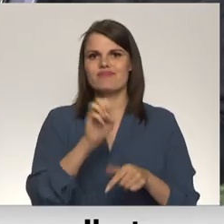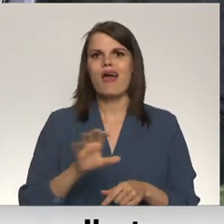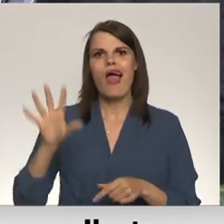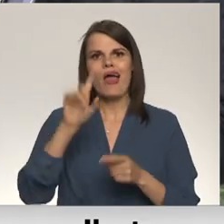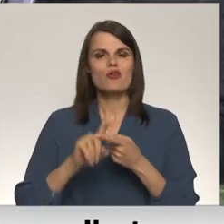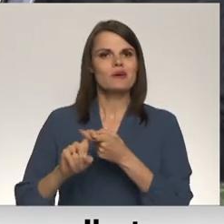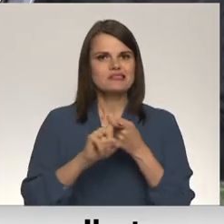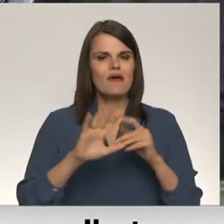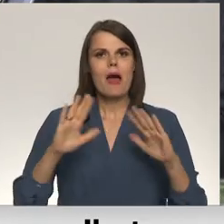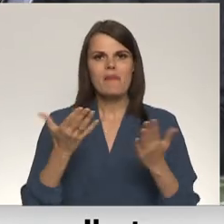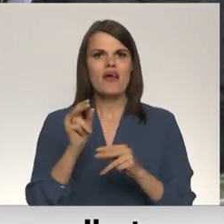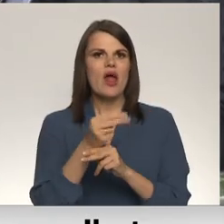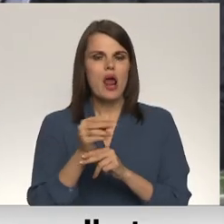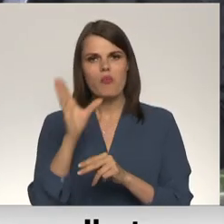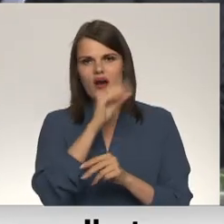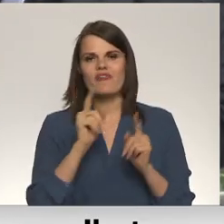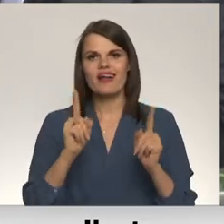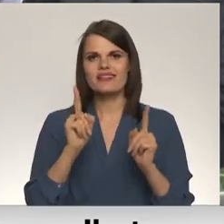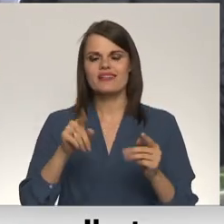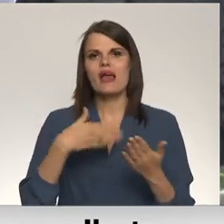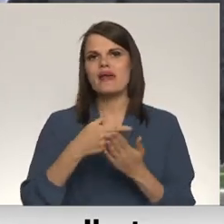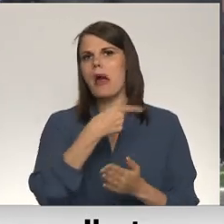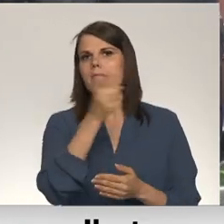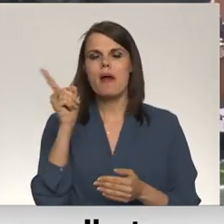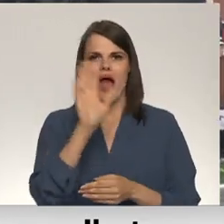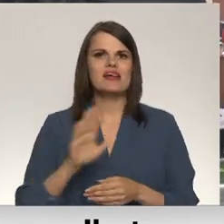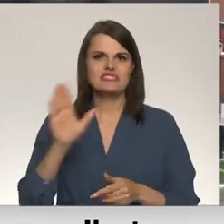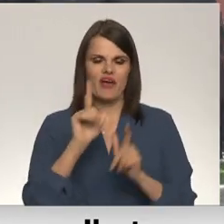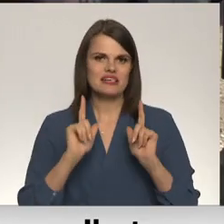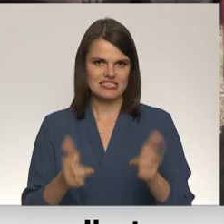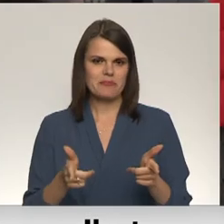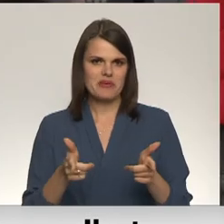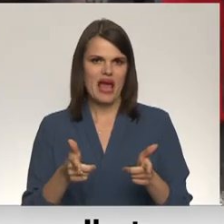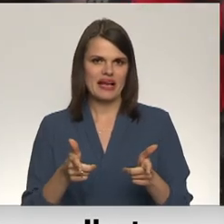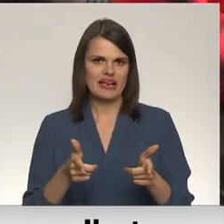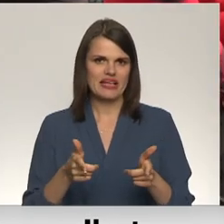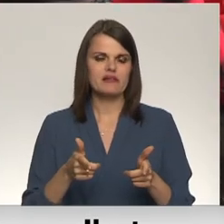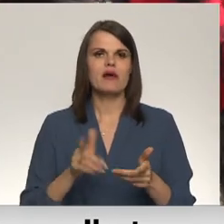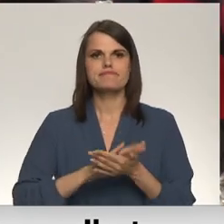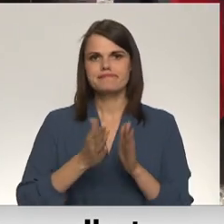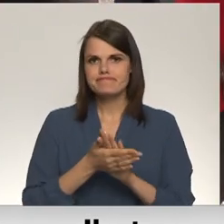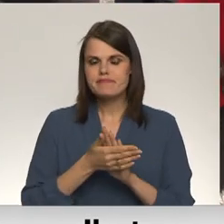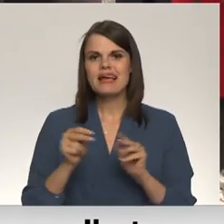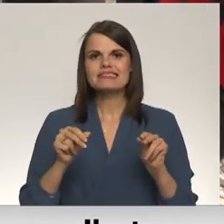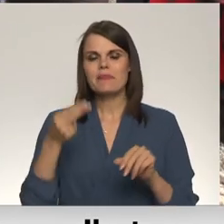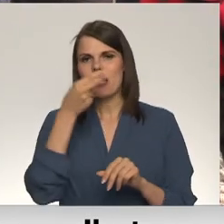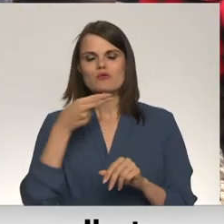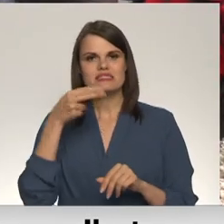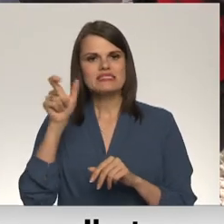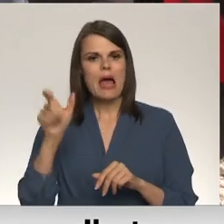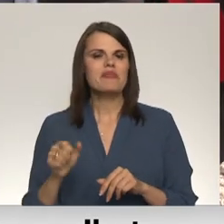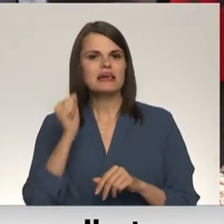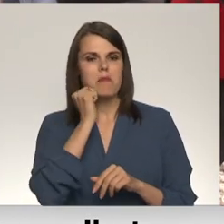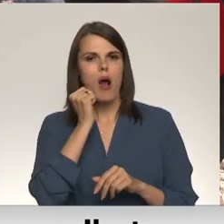to labot varot tikai tad, ja visu valstu politiķi par to vienosies. Zemnieku saimniecībā Vaida Lotis Bausks